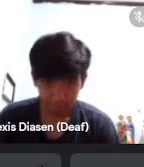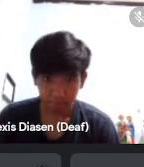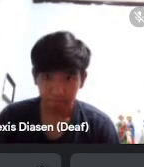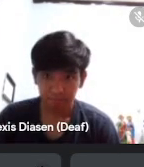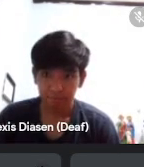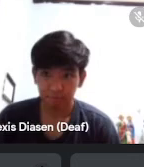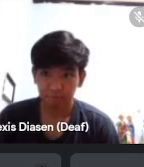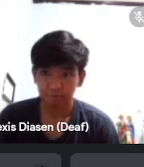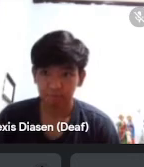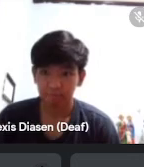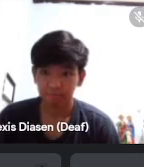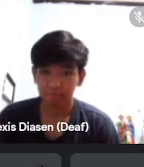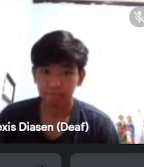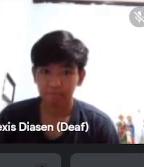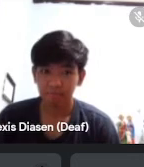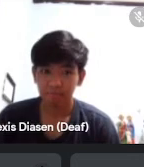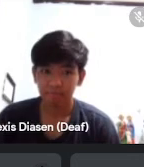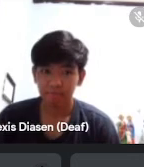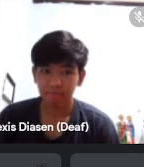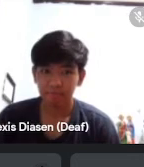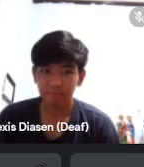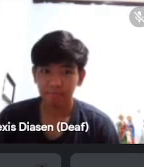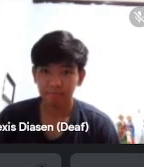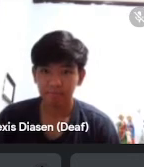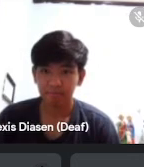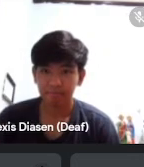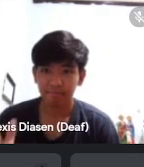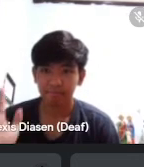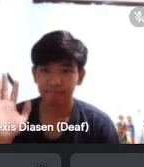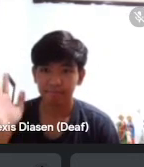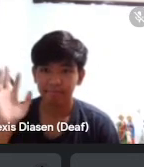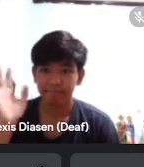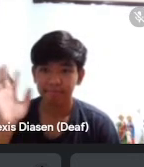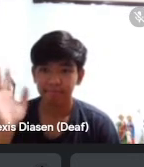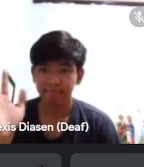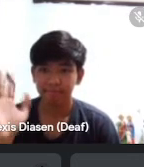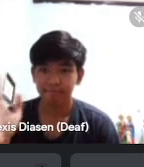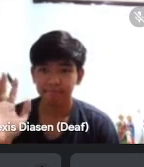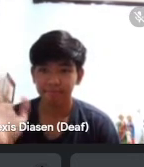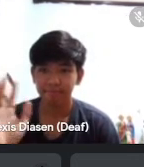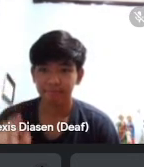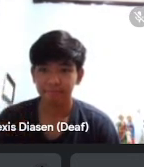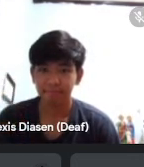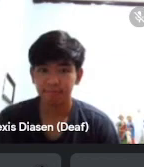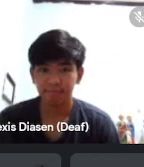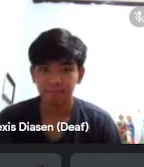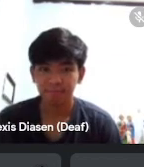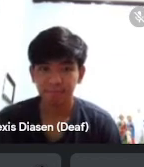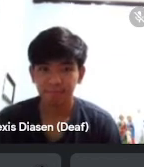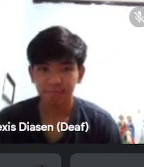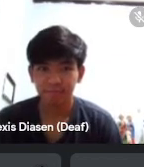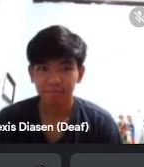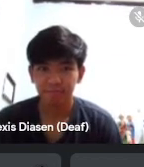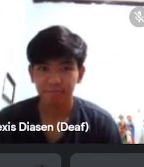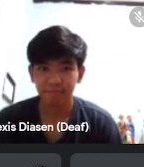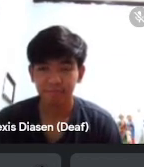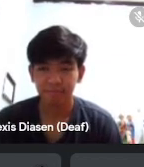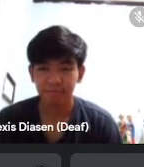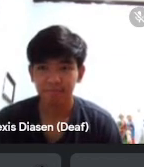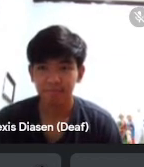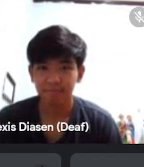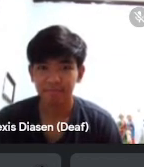in the air. Kaway-kaway kayo mga nandiyan dyan. Yun, yan. It's good. I'm glad that you are here. Pero may mga hinahanap ako